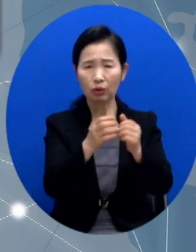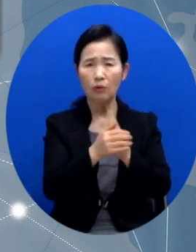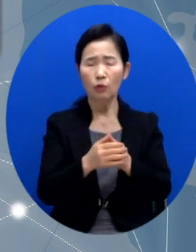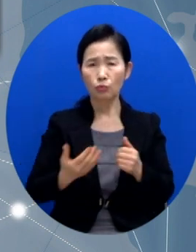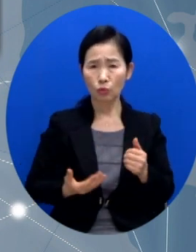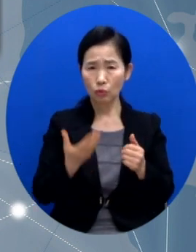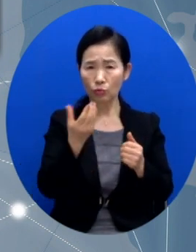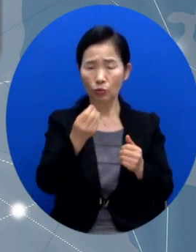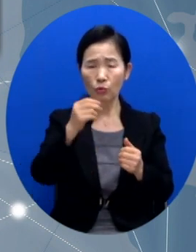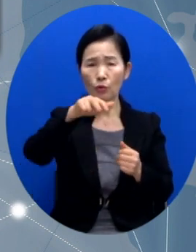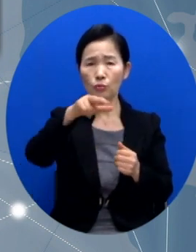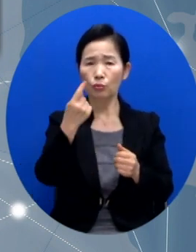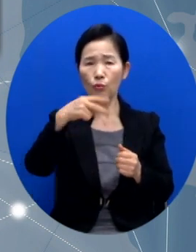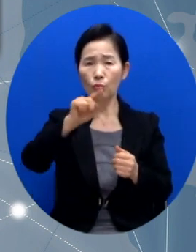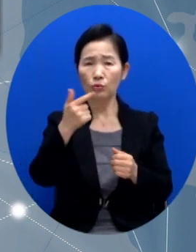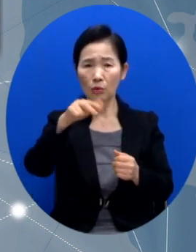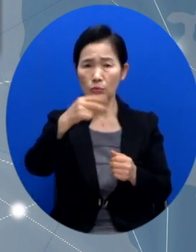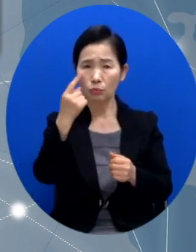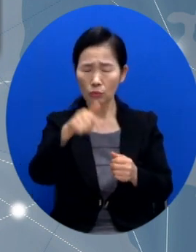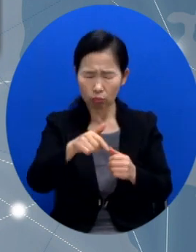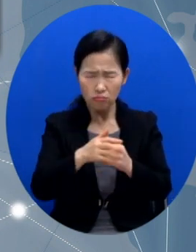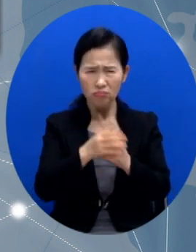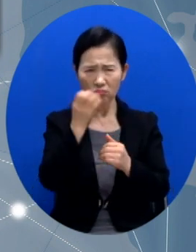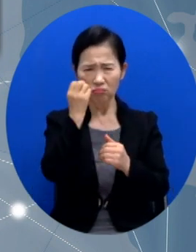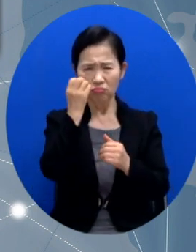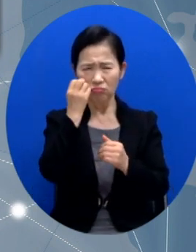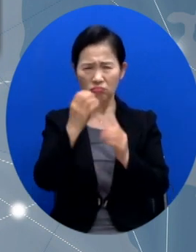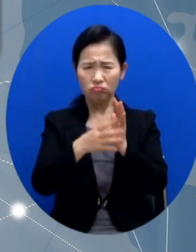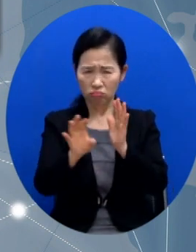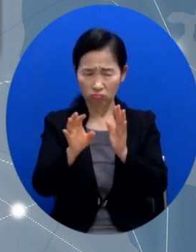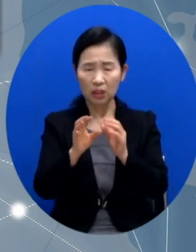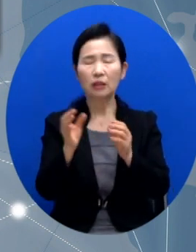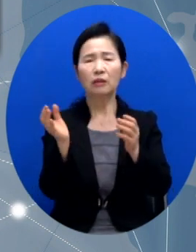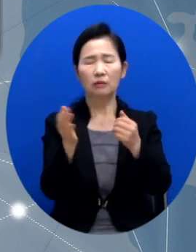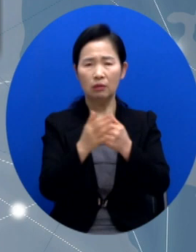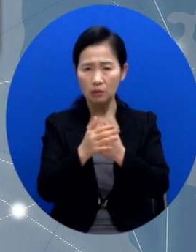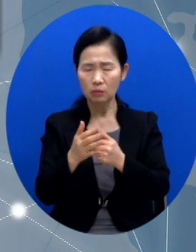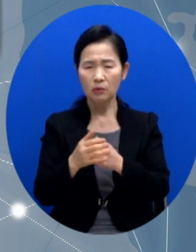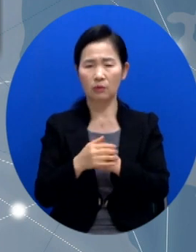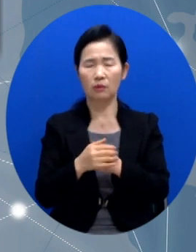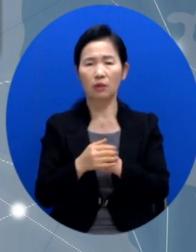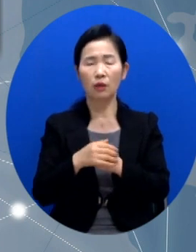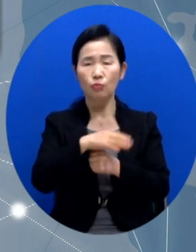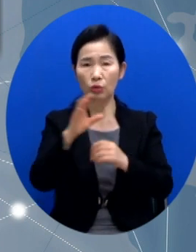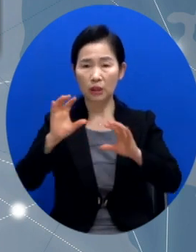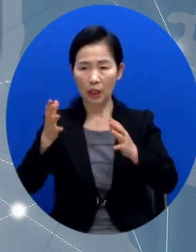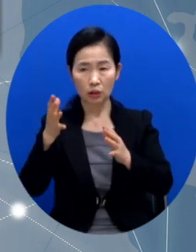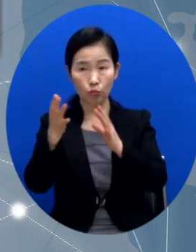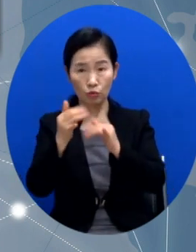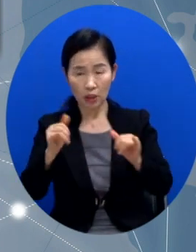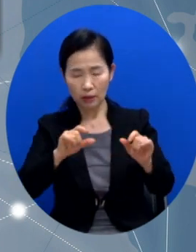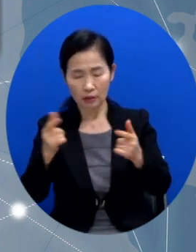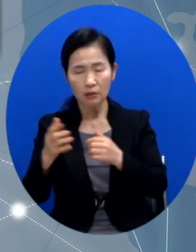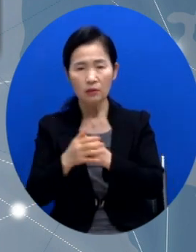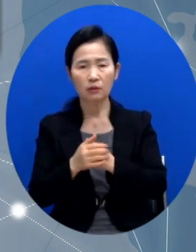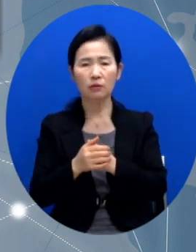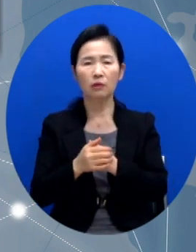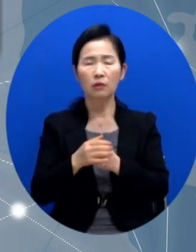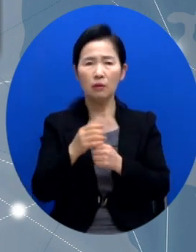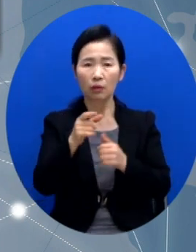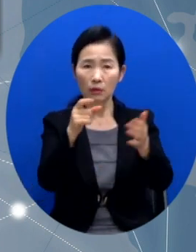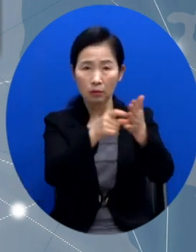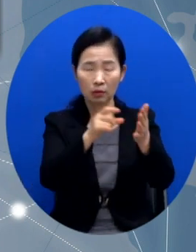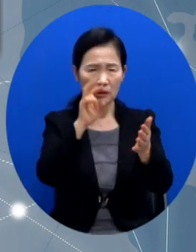윤동주의 국적을 중국으로, 민족은 조선족으로 기재해 논란이 일고 있는데요. 우리나라 전문가들은 매체 표기